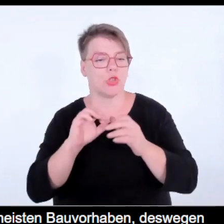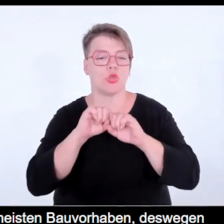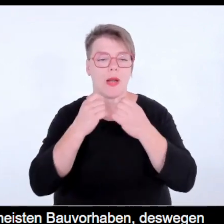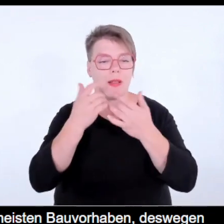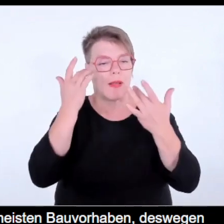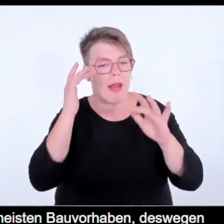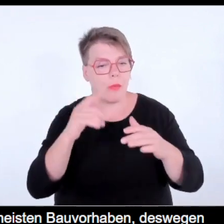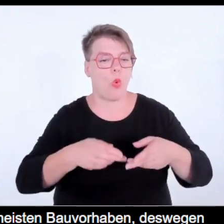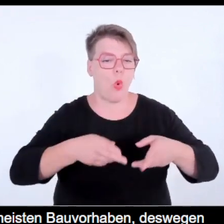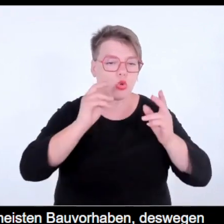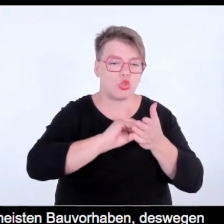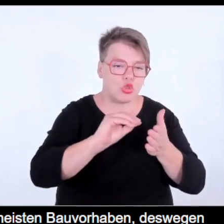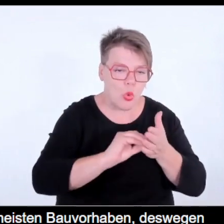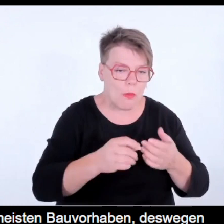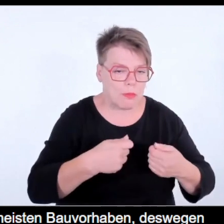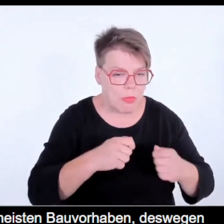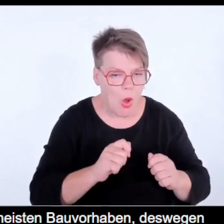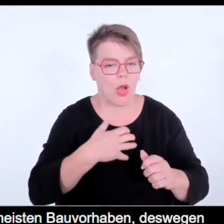machen Genehmigungen.